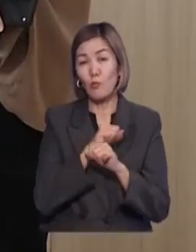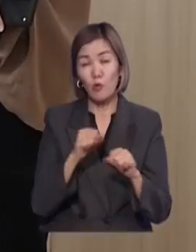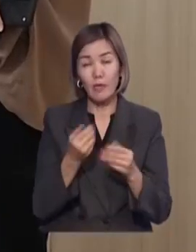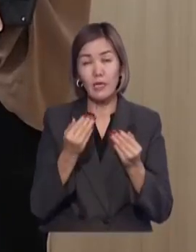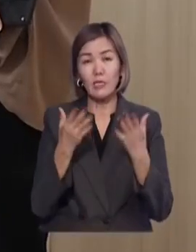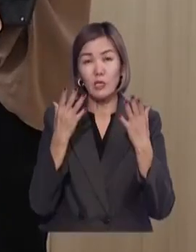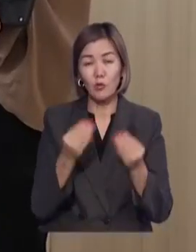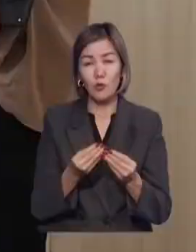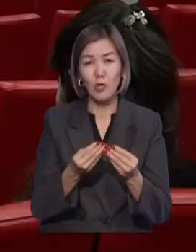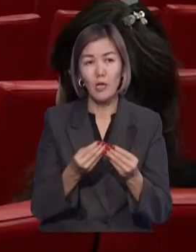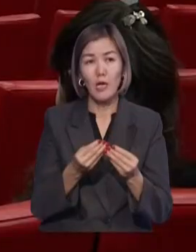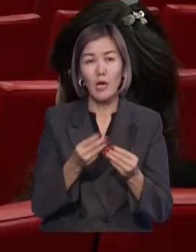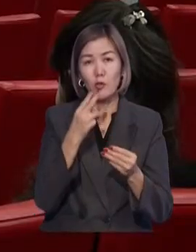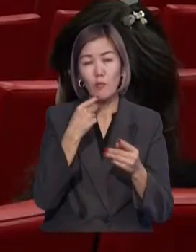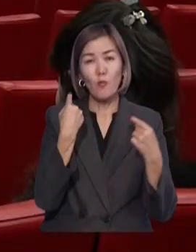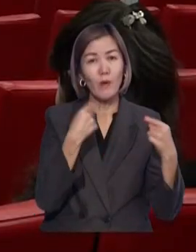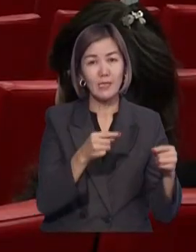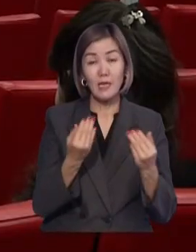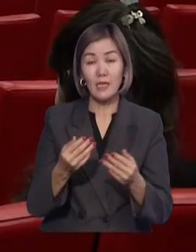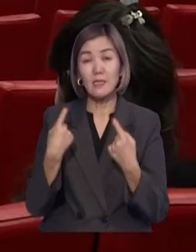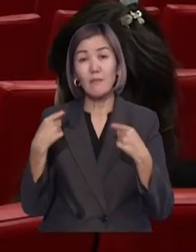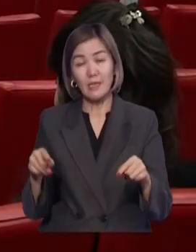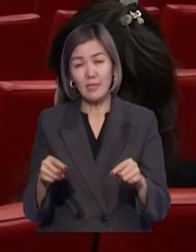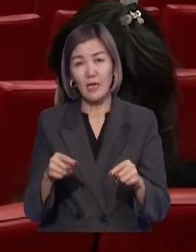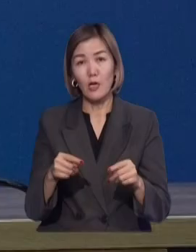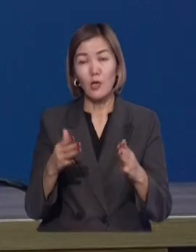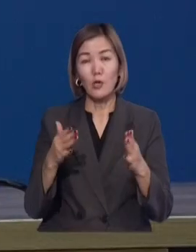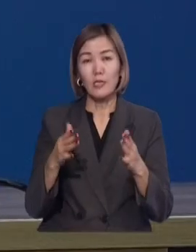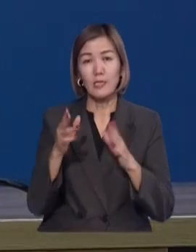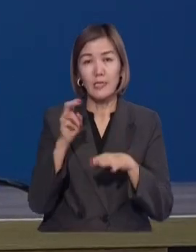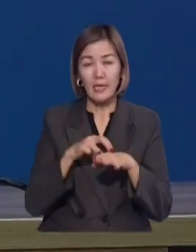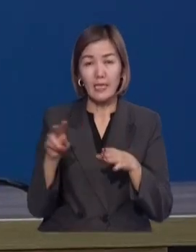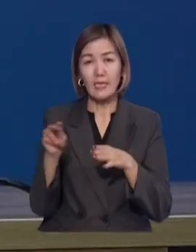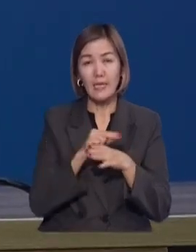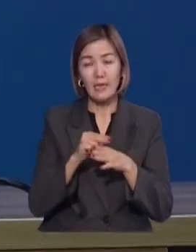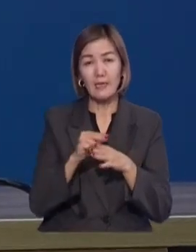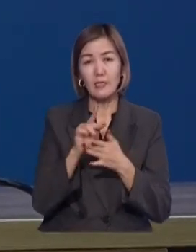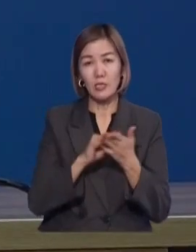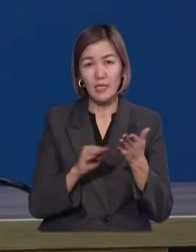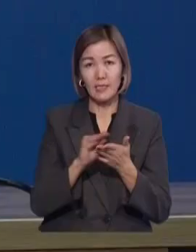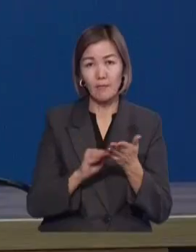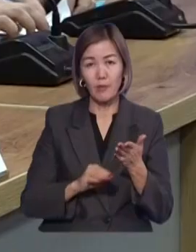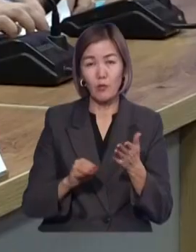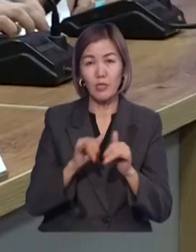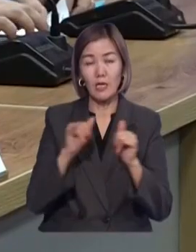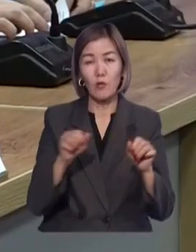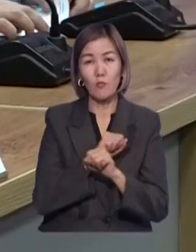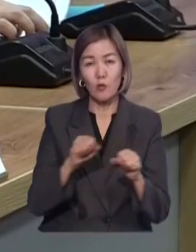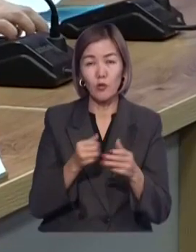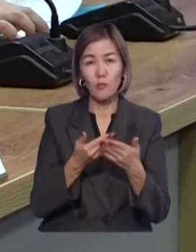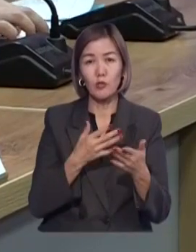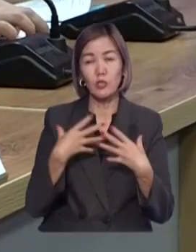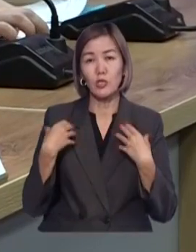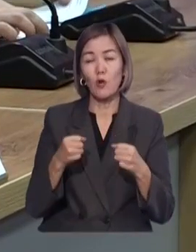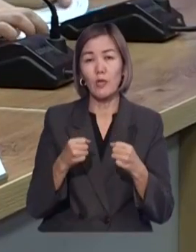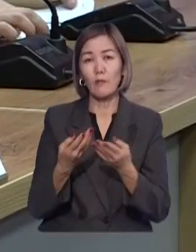Қазіргі бұрынғыдан өзгерек дәрігер диагноз қойып емдеуді тағайындауы тиіс. Инфекцияның одан әрі таралуын болдырмау үшін ауруды сау